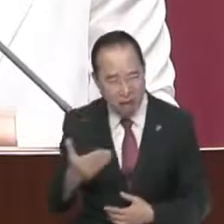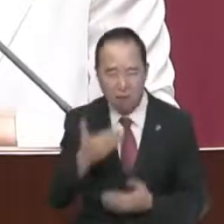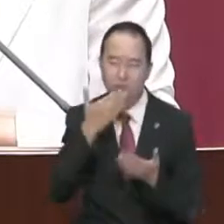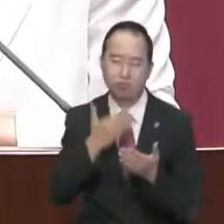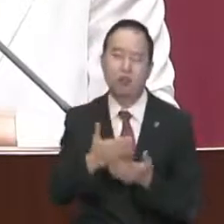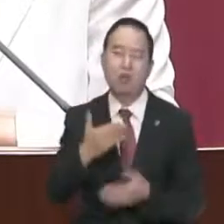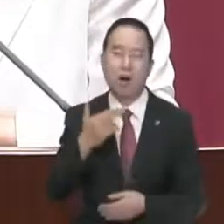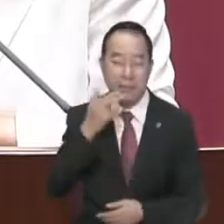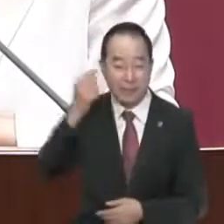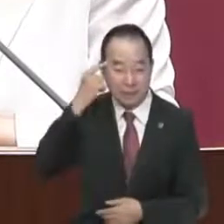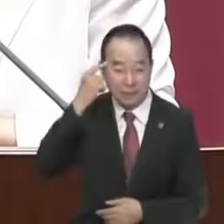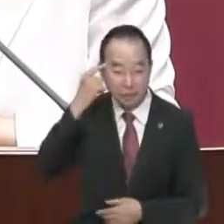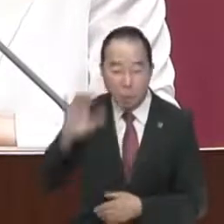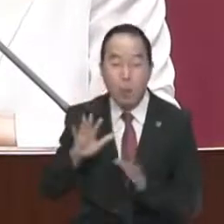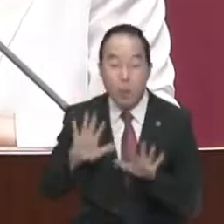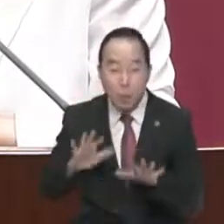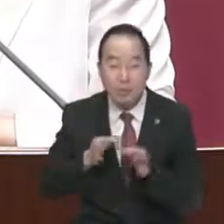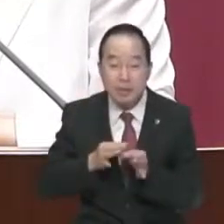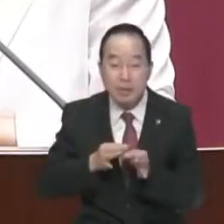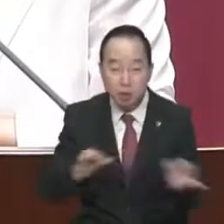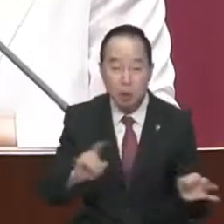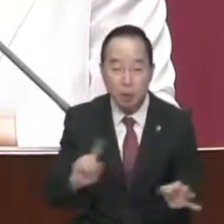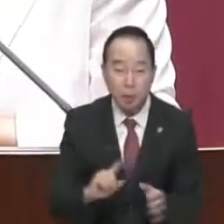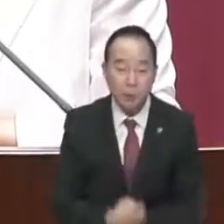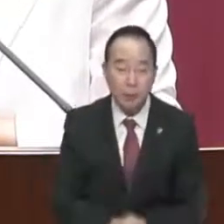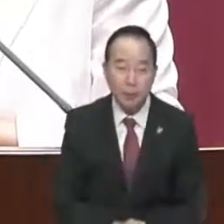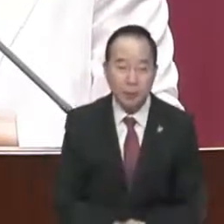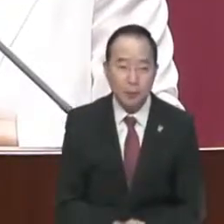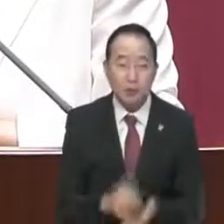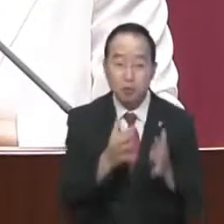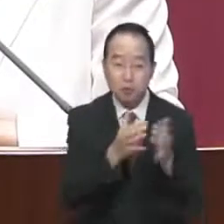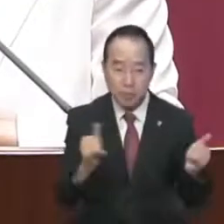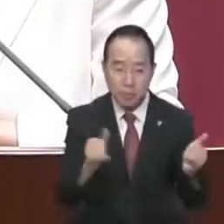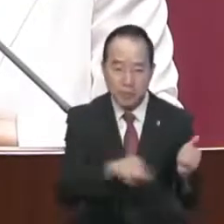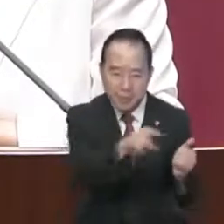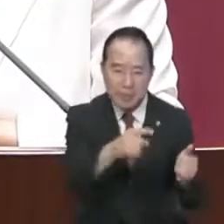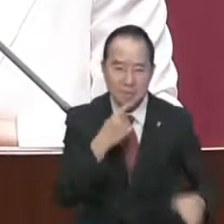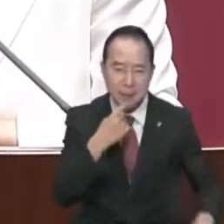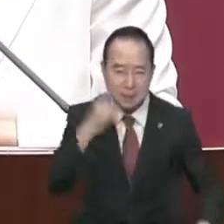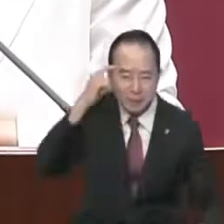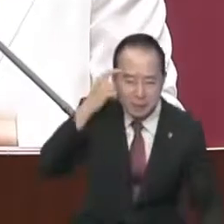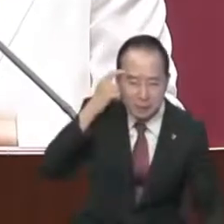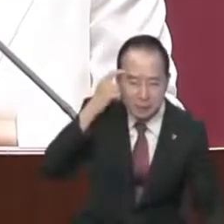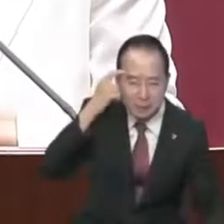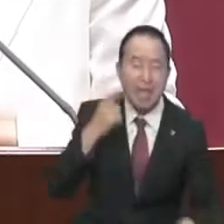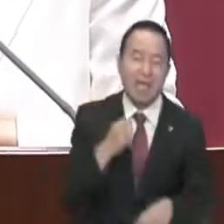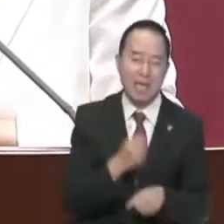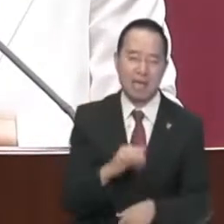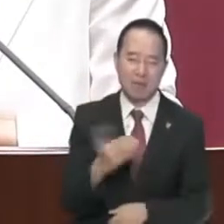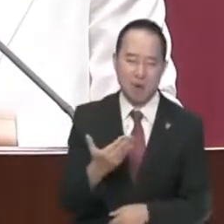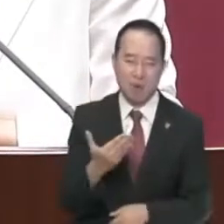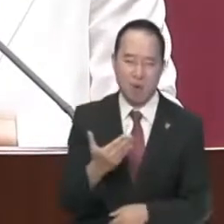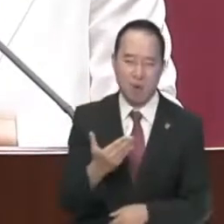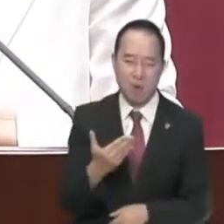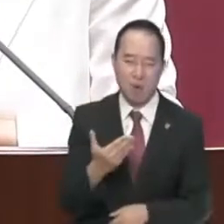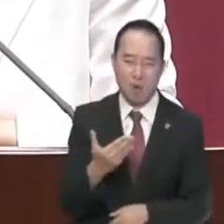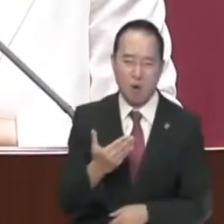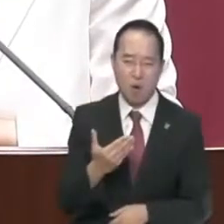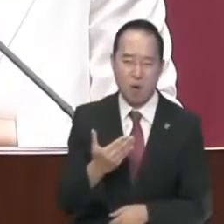함에 있어서는 그야말로 국민만을 생각할 일이지 이념이나